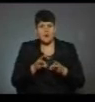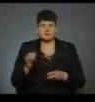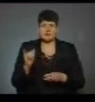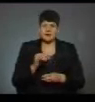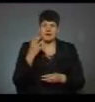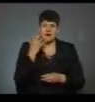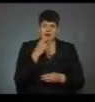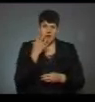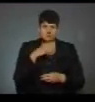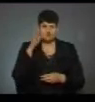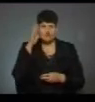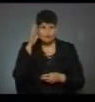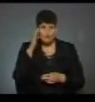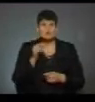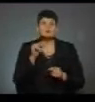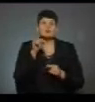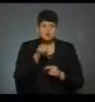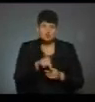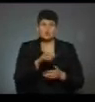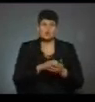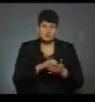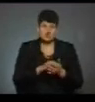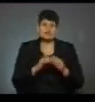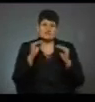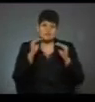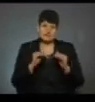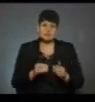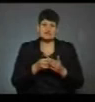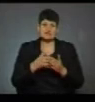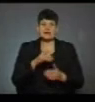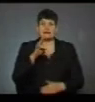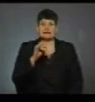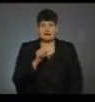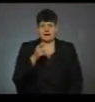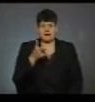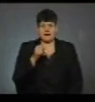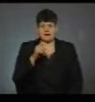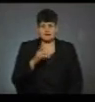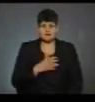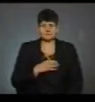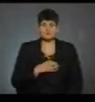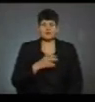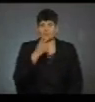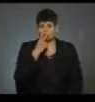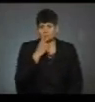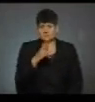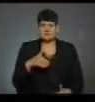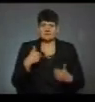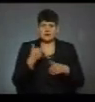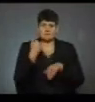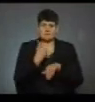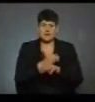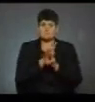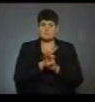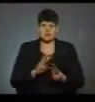воду, знову ж таки, через ту ж причину, через зниження ціни на газ. Власне, давайте подивимося звернення прем'єр-міністра України з